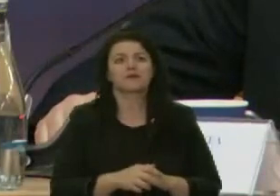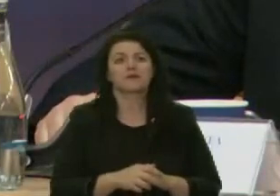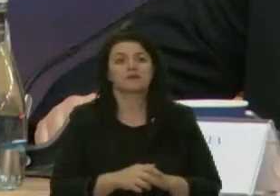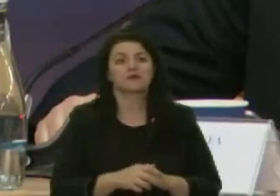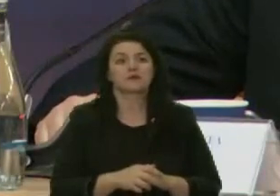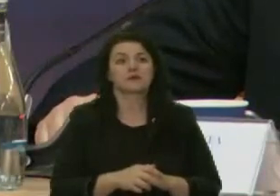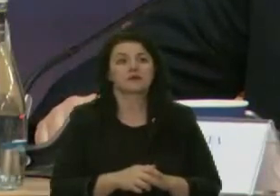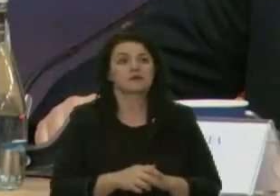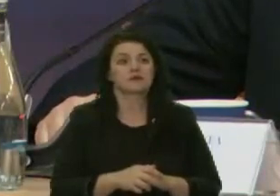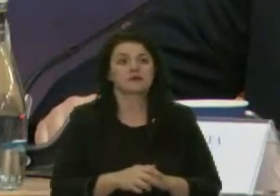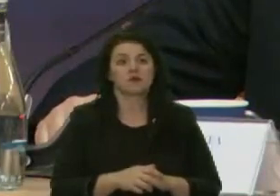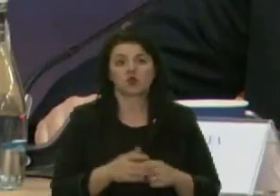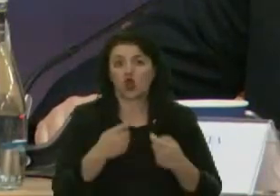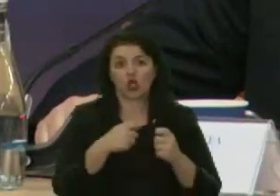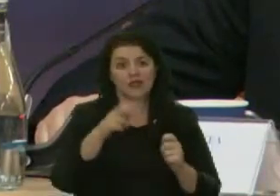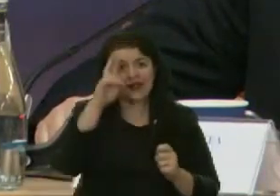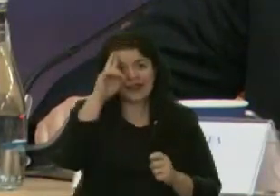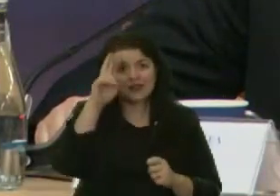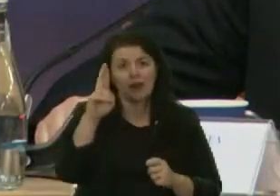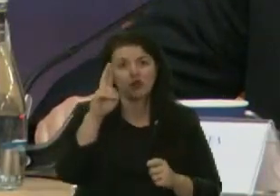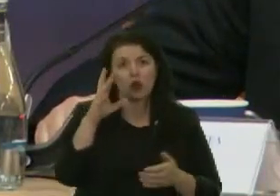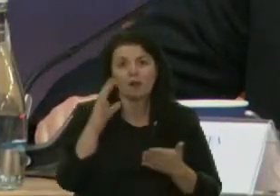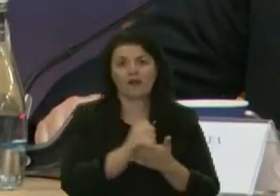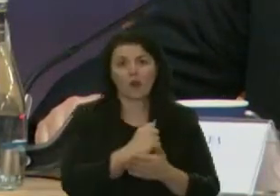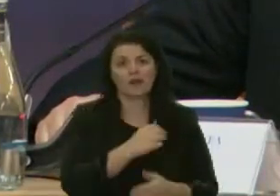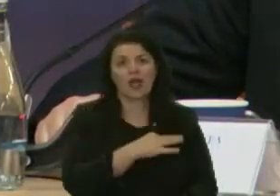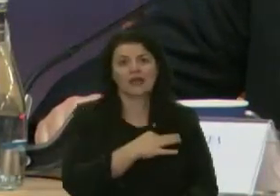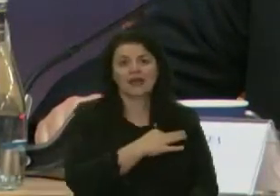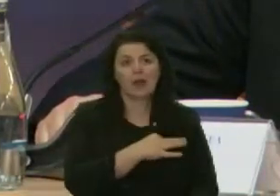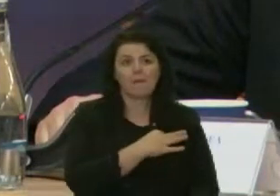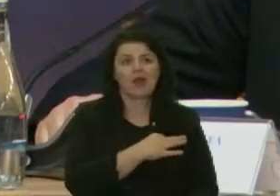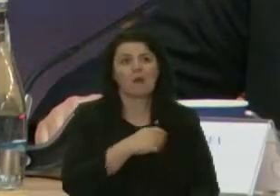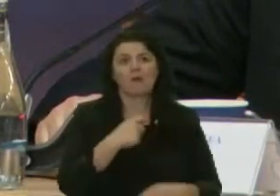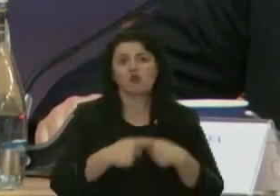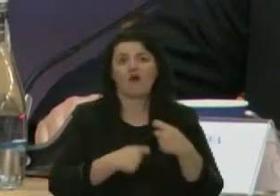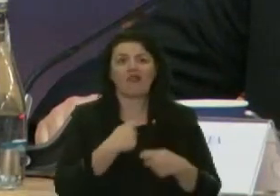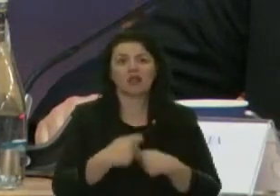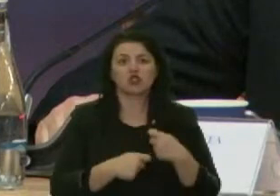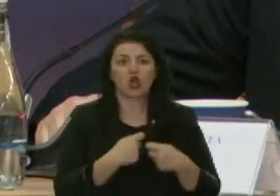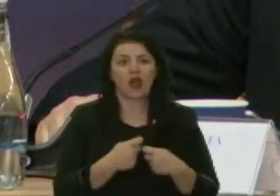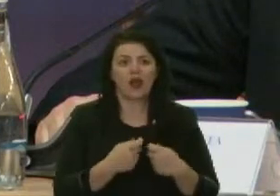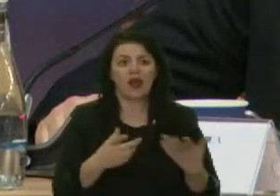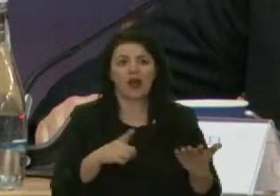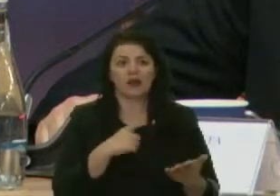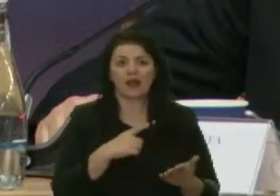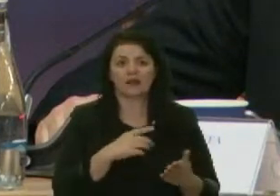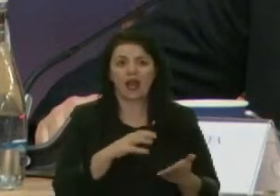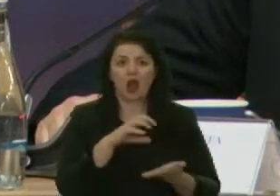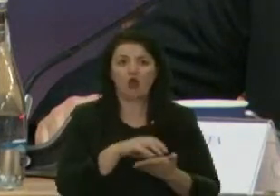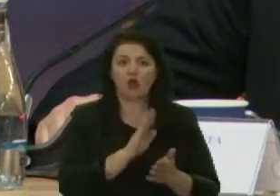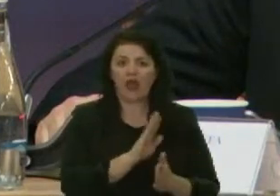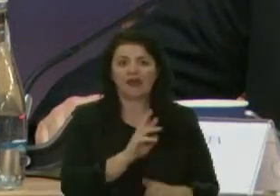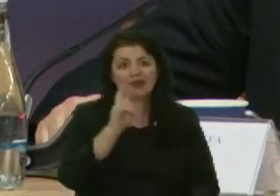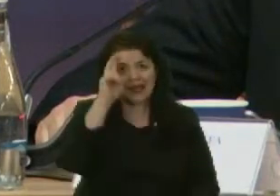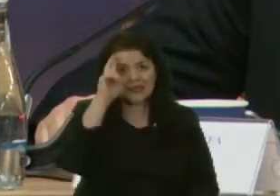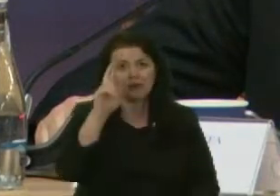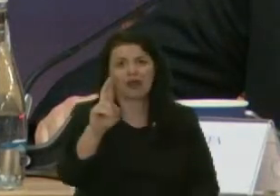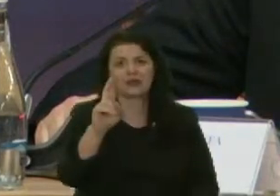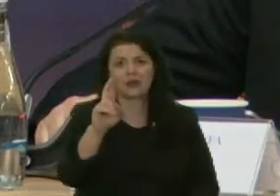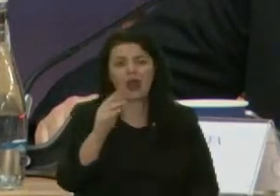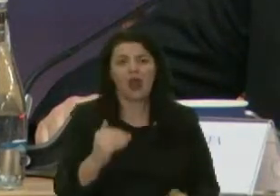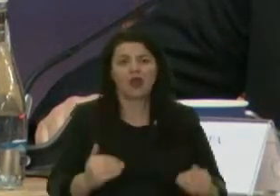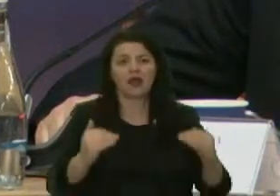invitat tot respectul pentru performanța academică profesională care e la locul ei și respectabilă în